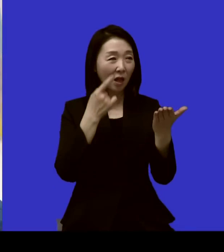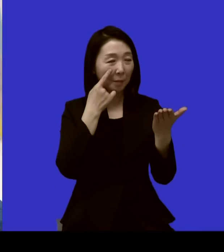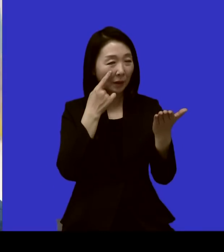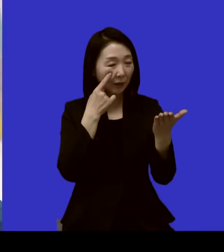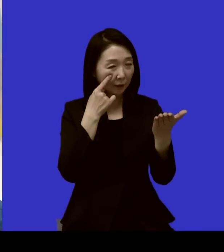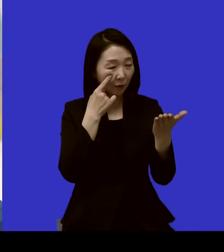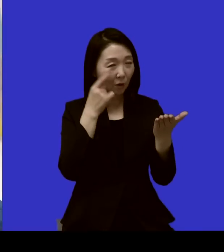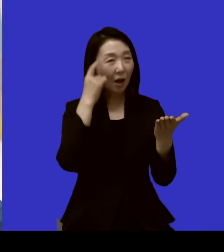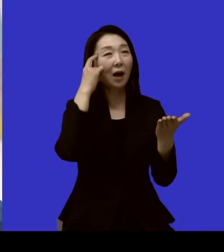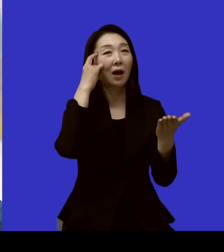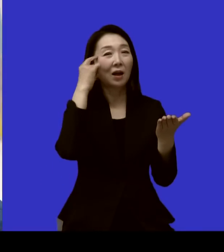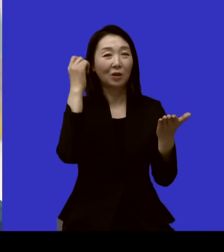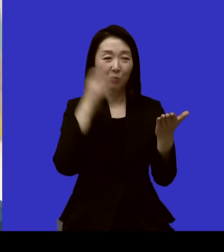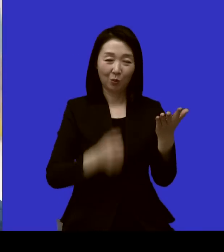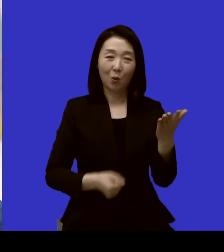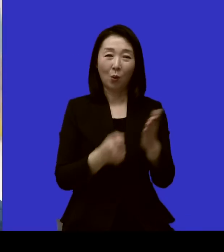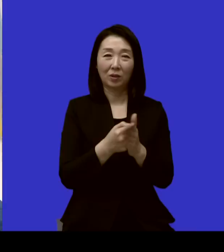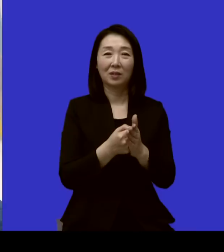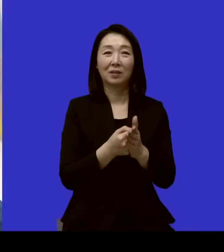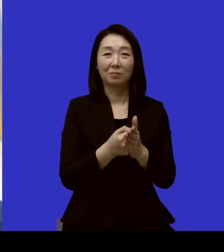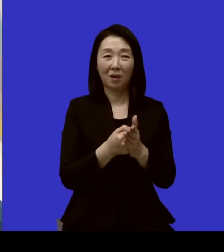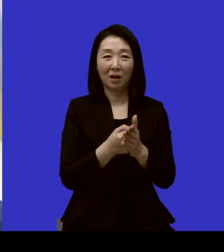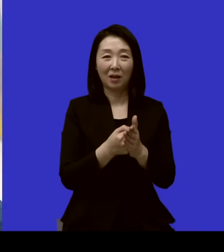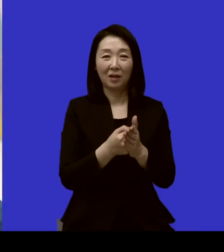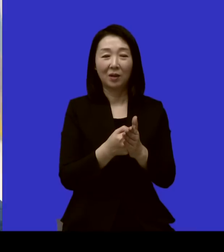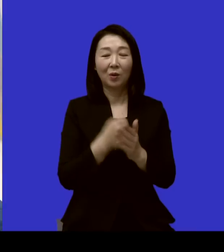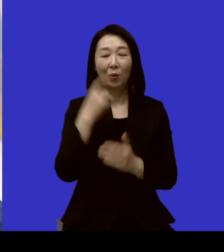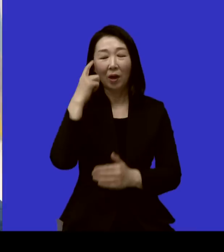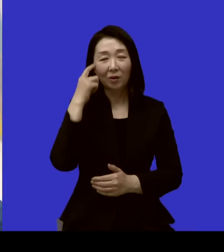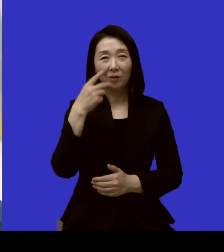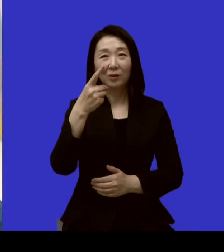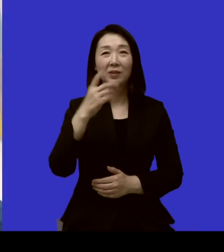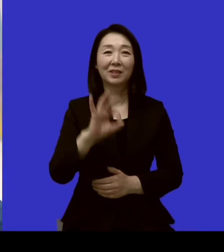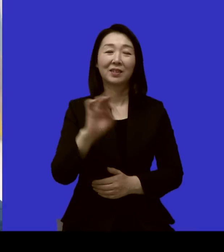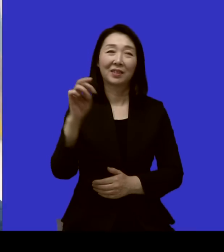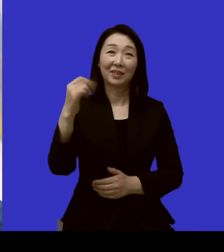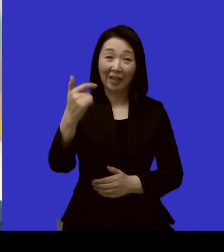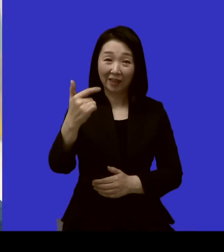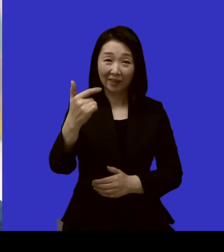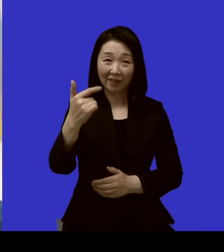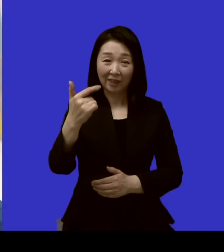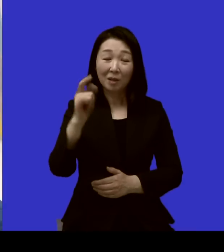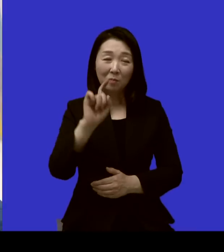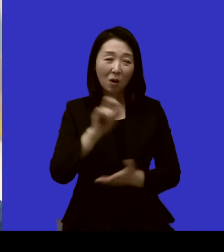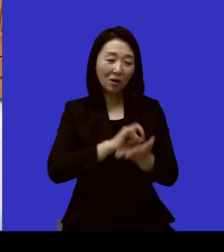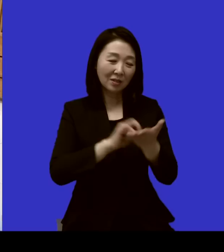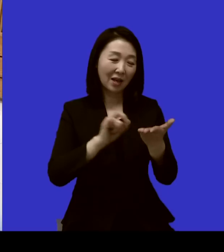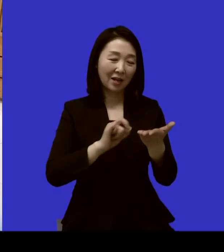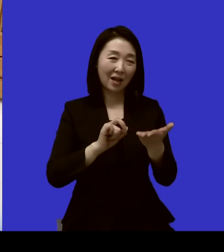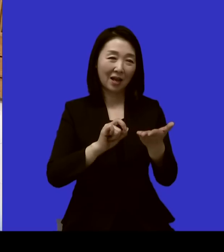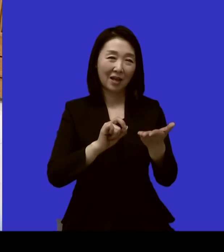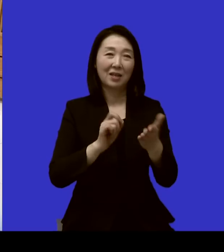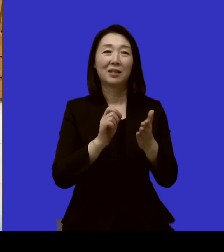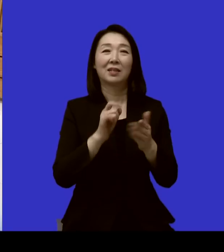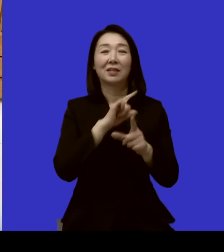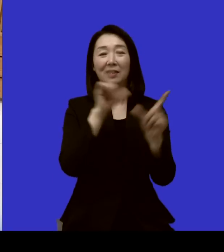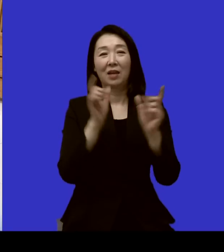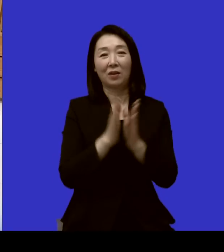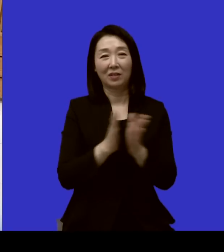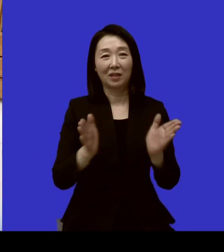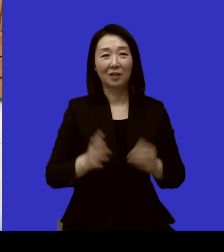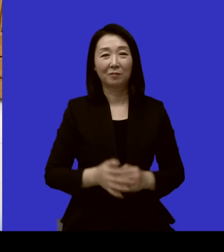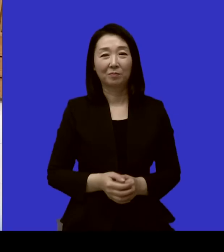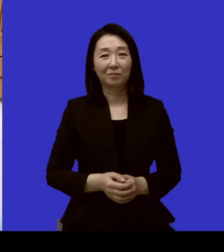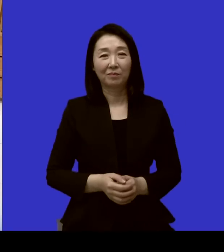하게 되고 용기를 얻어서 이제 그걸 등단이라고 표현하는데 네네. 작가로서의 생활도 조금 시작하게 된 것 같습니다. 아, 그렇군요. 그러니까